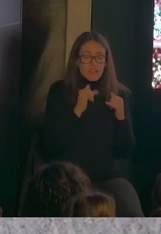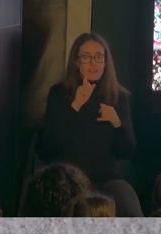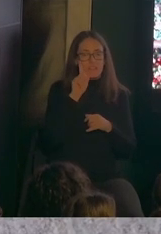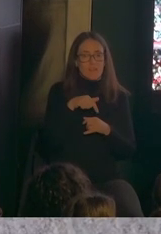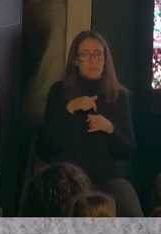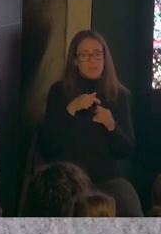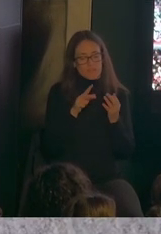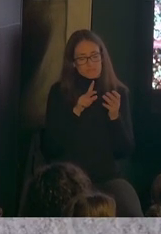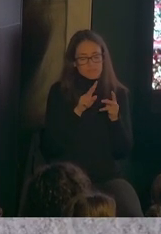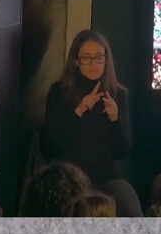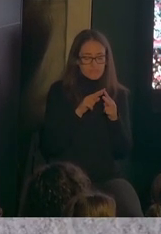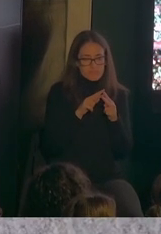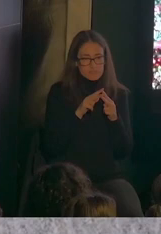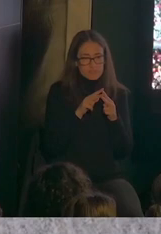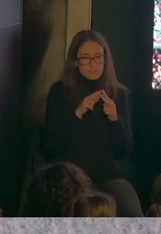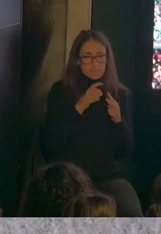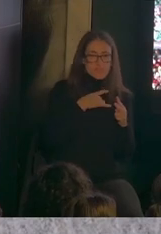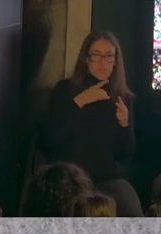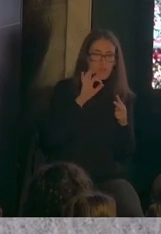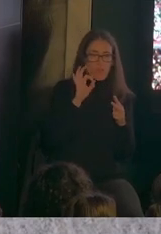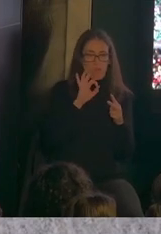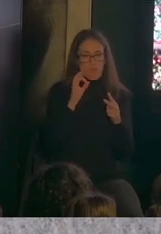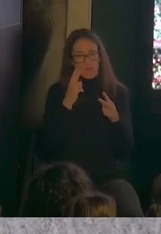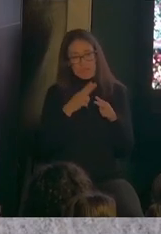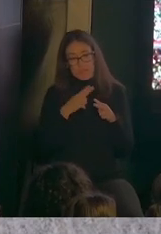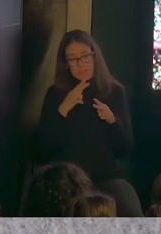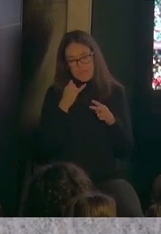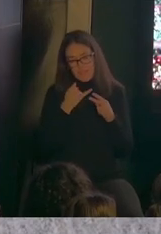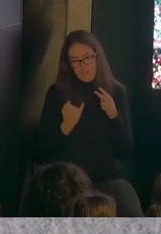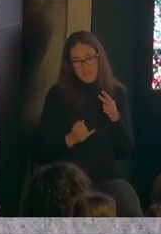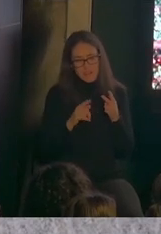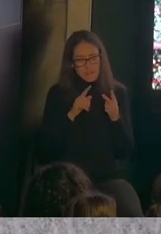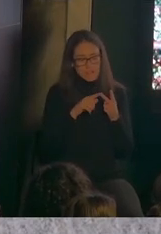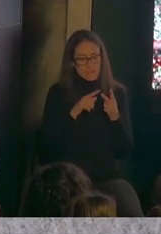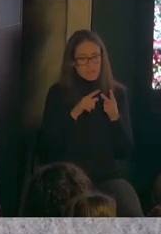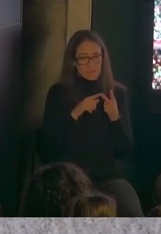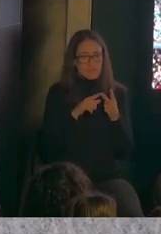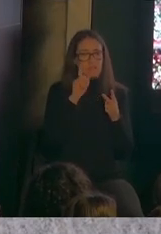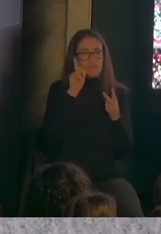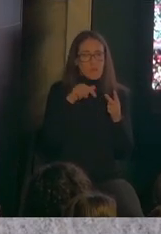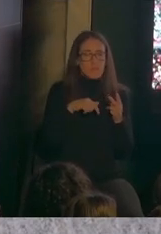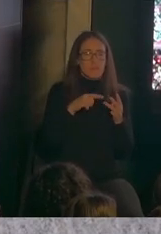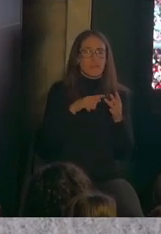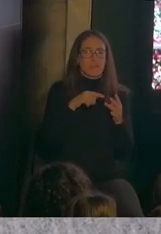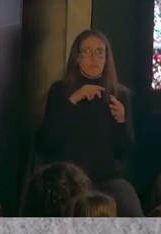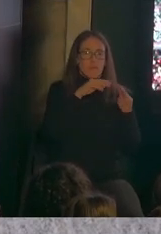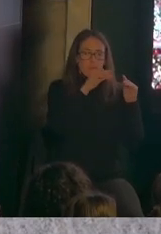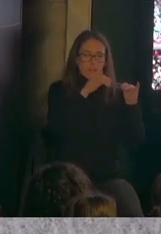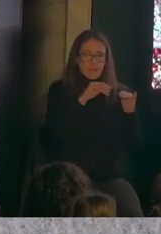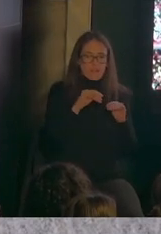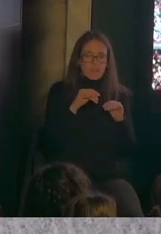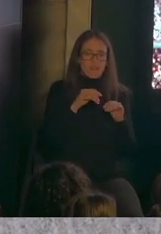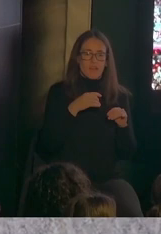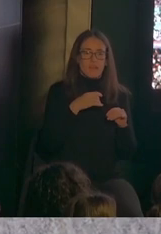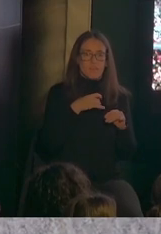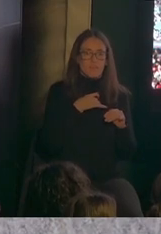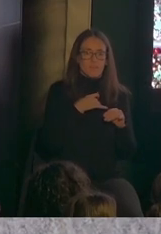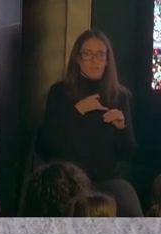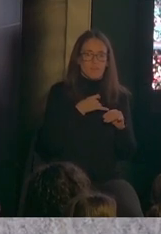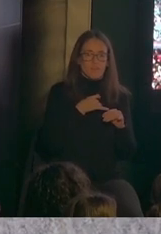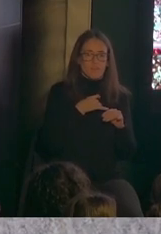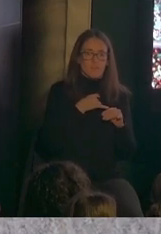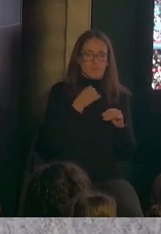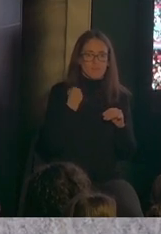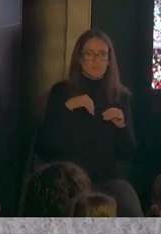dues considero que són bones. Farina de blat sarraí, que seria la farina de trigo sarraceno,